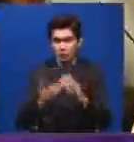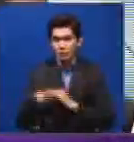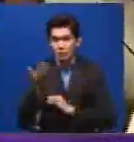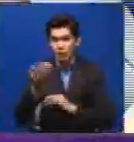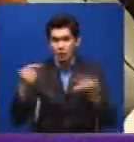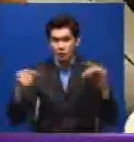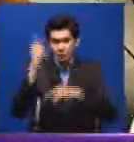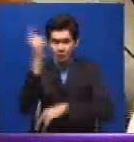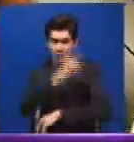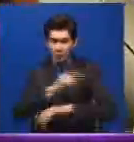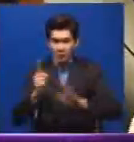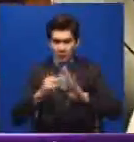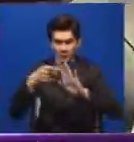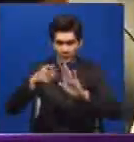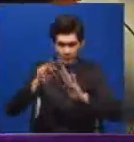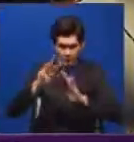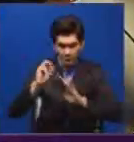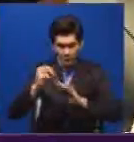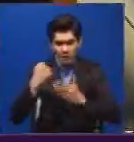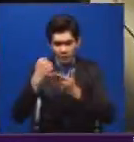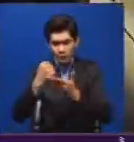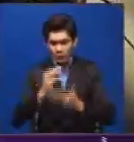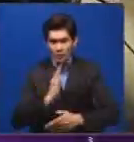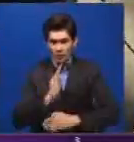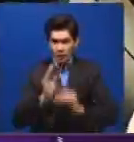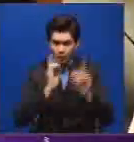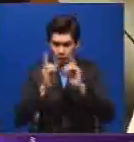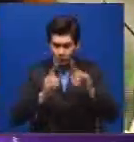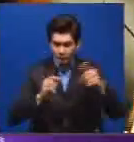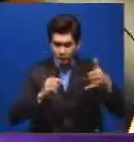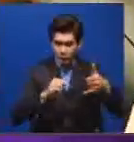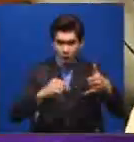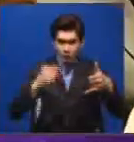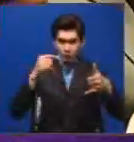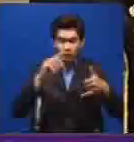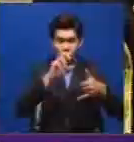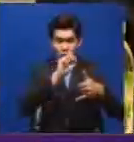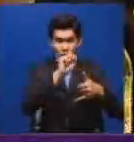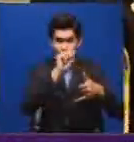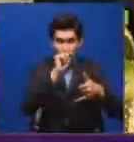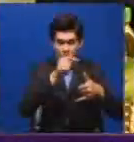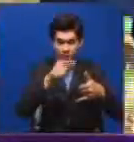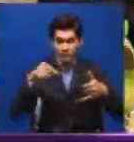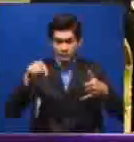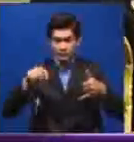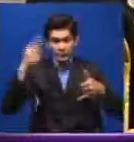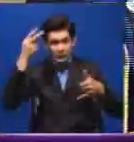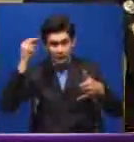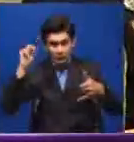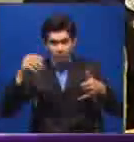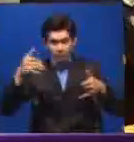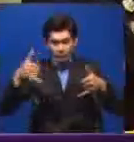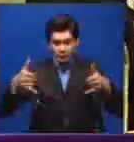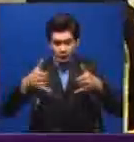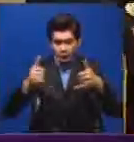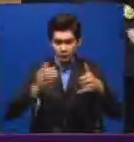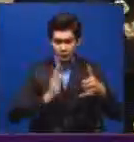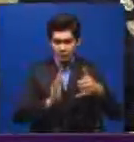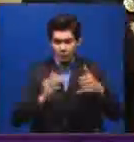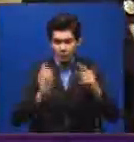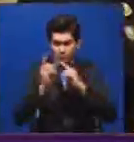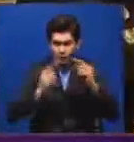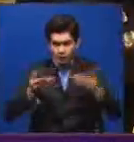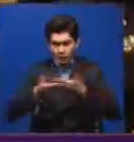ให้พลเอกเปรมเป็นคนกลางเจรจาระหว่างนายสุเทพเทือกสุบรรณกับนางสาวยิ่งลักษณ์ชินวัตรเพื่อหาทางออกให้กับประเท